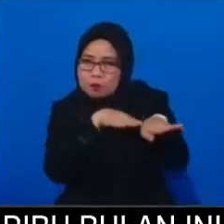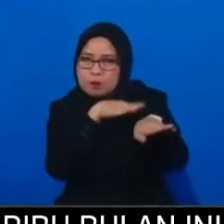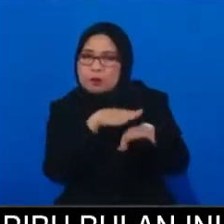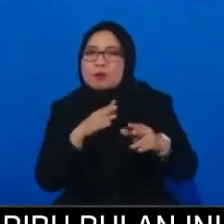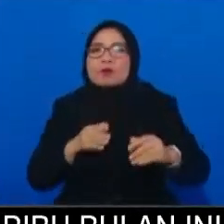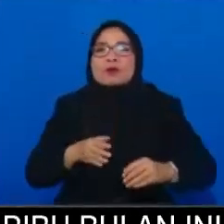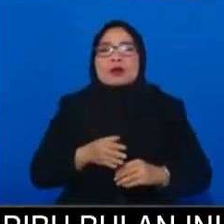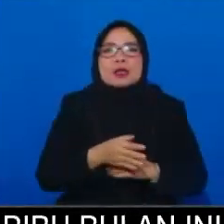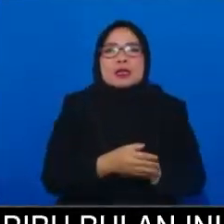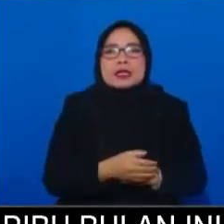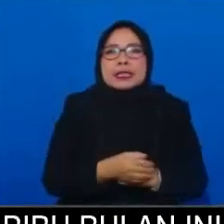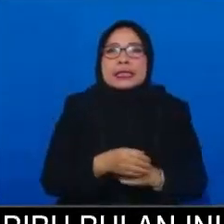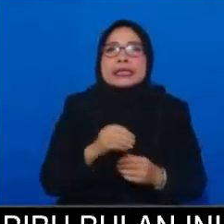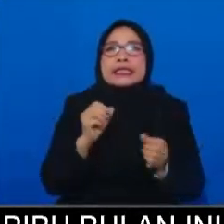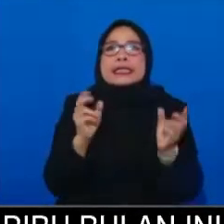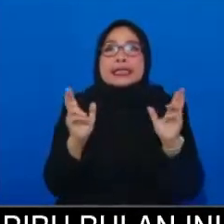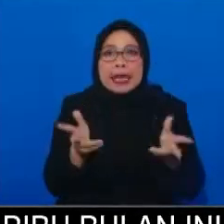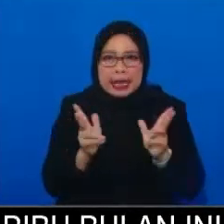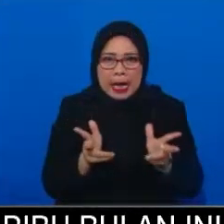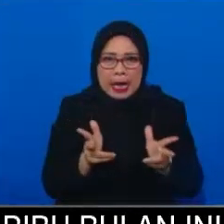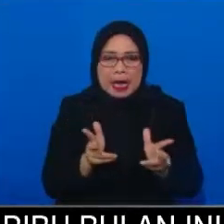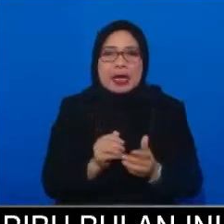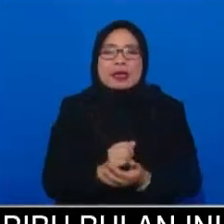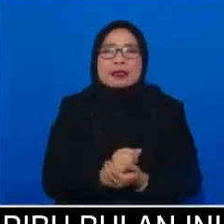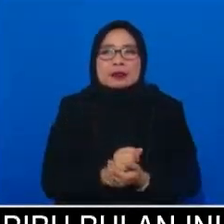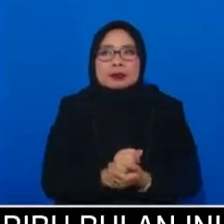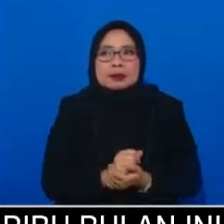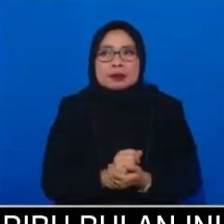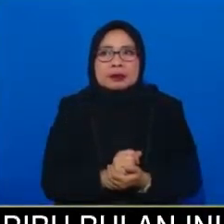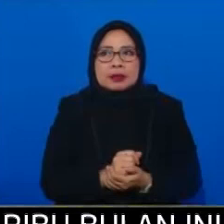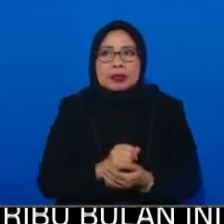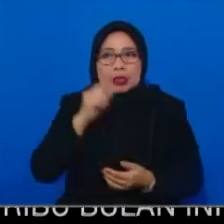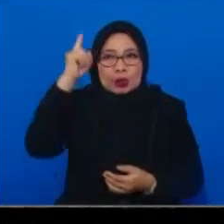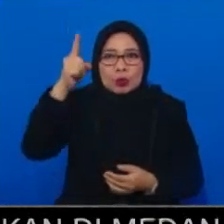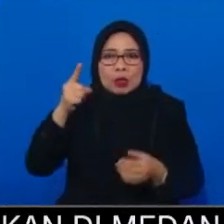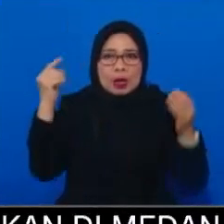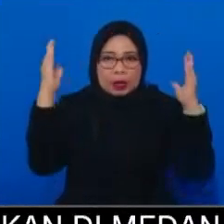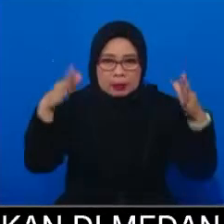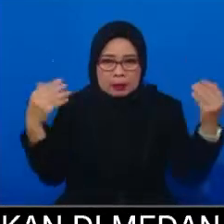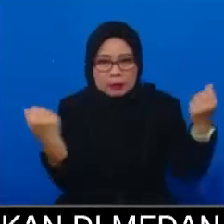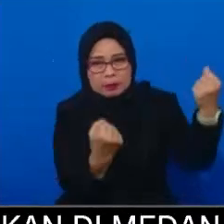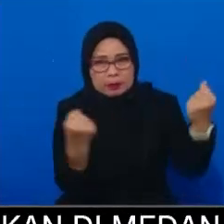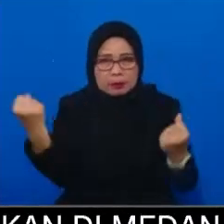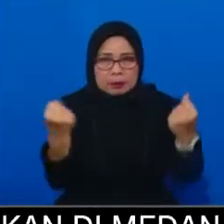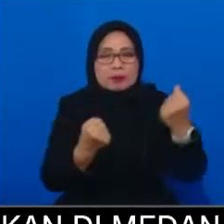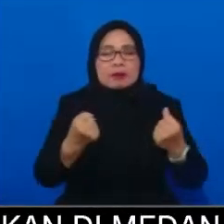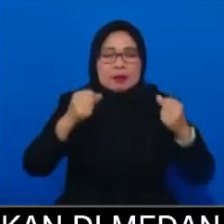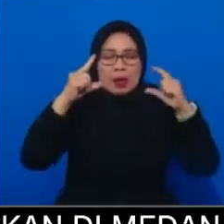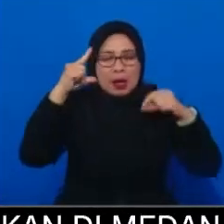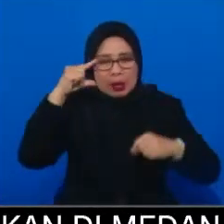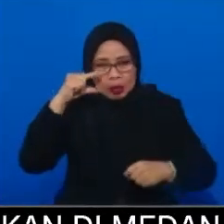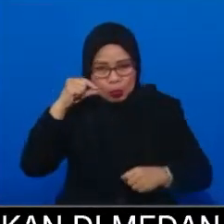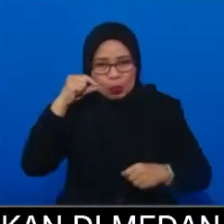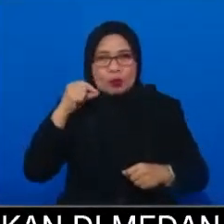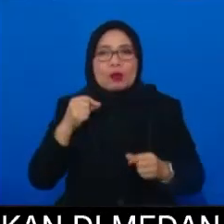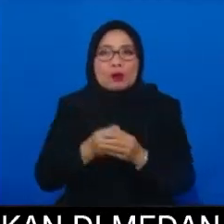Citeras Jawilan, Kabupaten Serang, Banten, Senin siang. Diduga sopir truk mengantuk hingga menghantam tiga kendaraan sekaligus yang